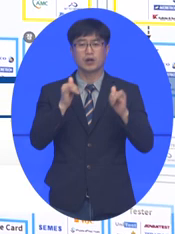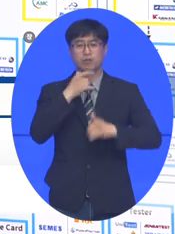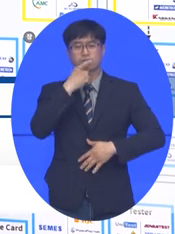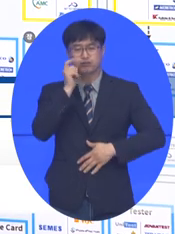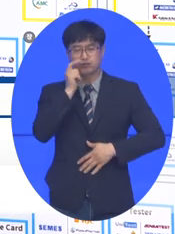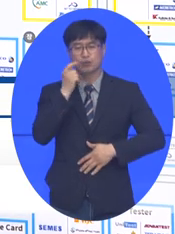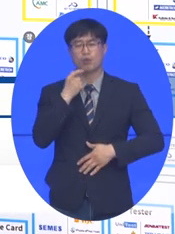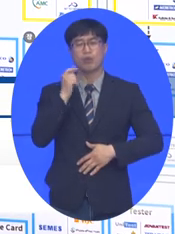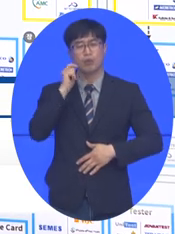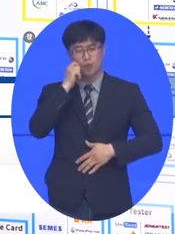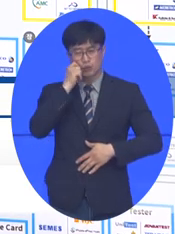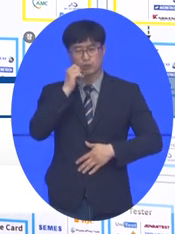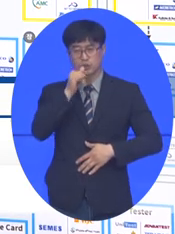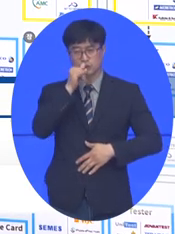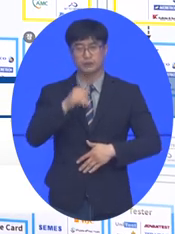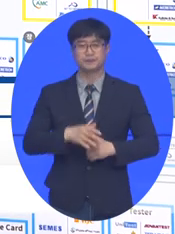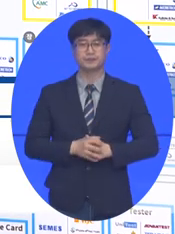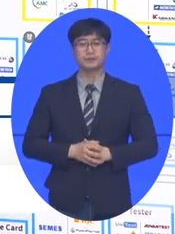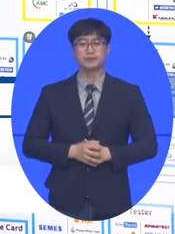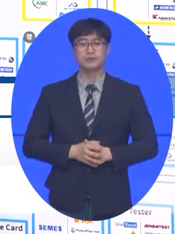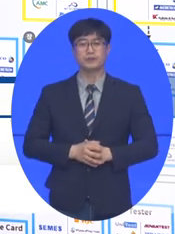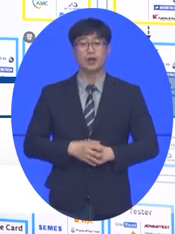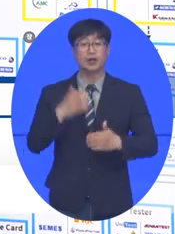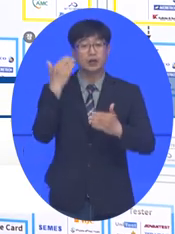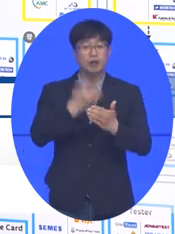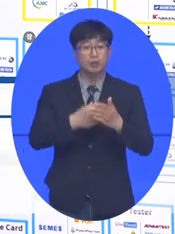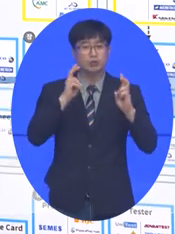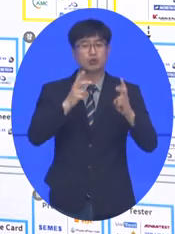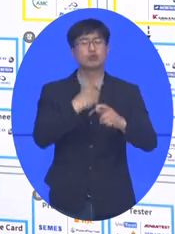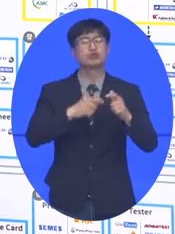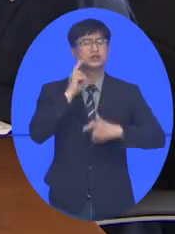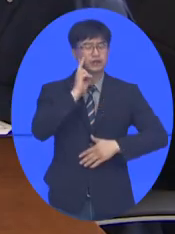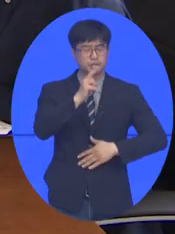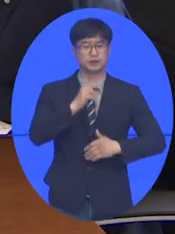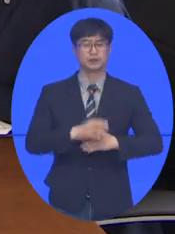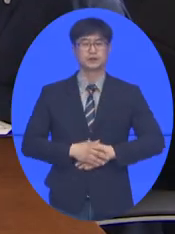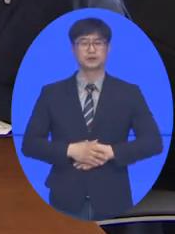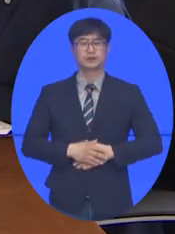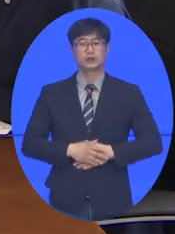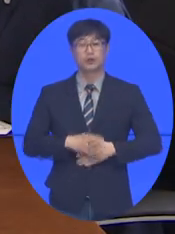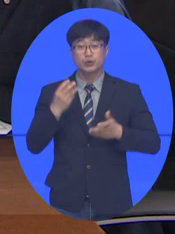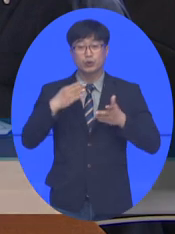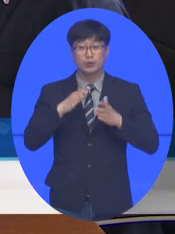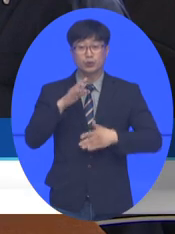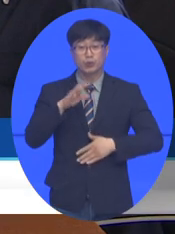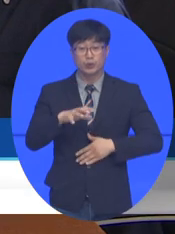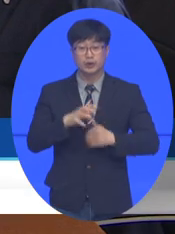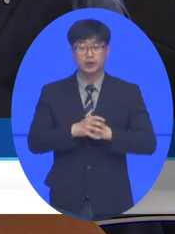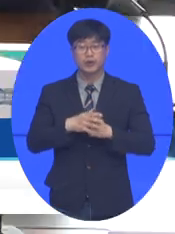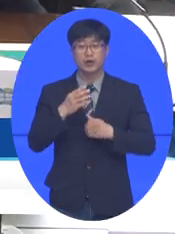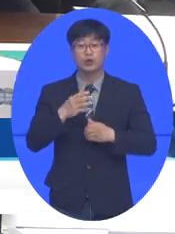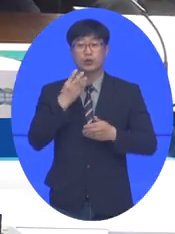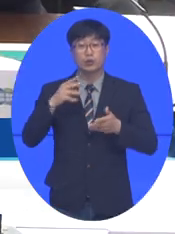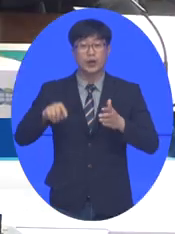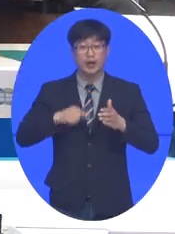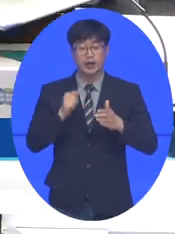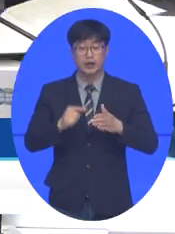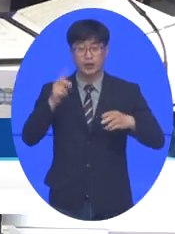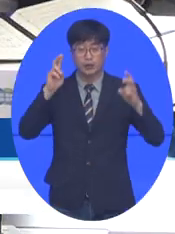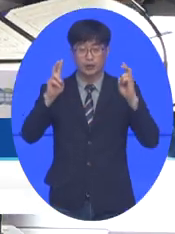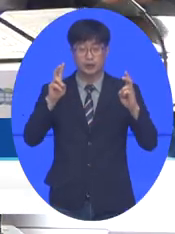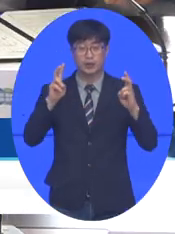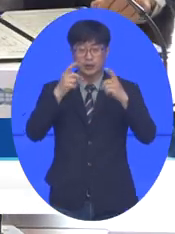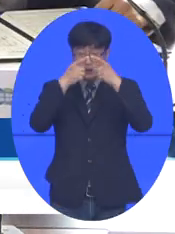인력 난을 겪고 있어요. 그 나머지 기업은 더 심하겠죠. 경기도에서는 도내 대학들,